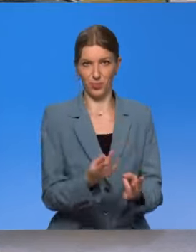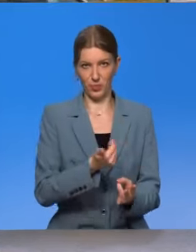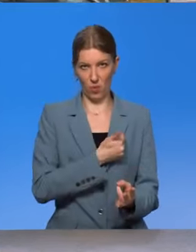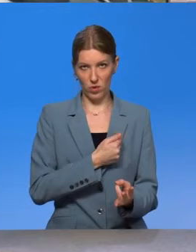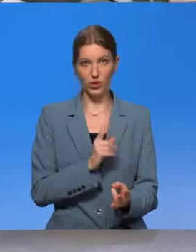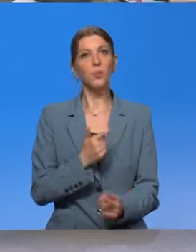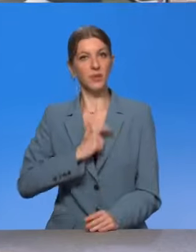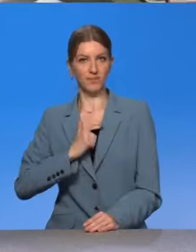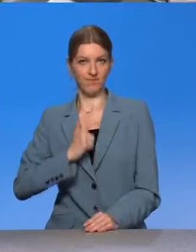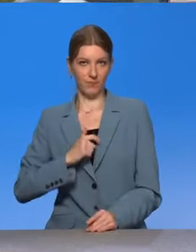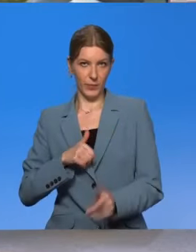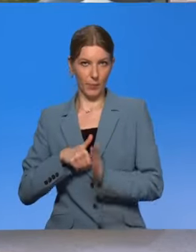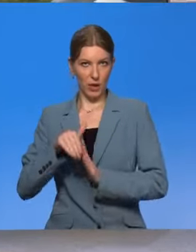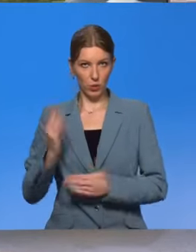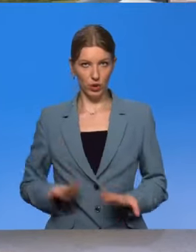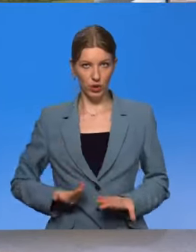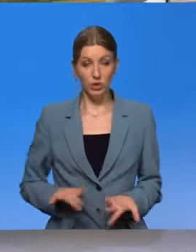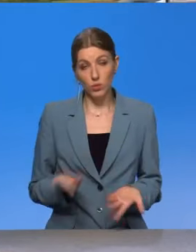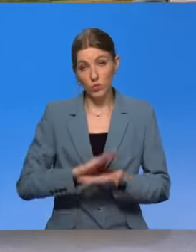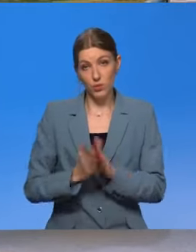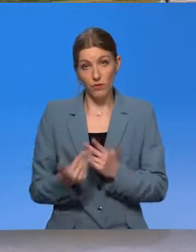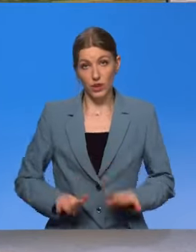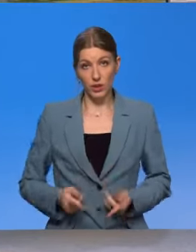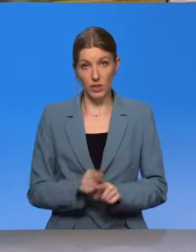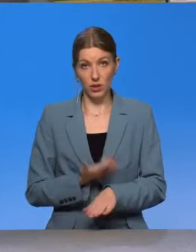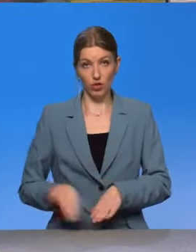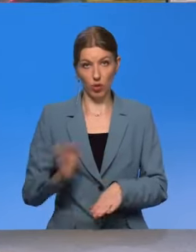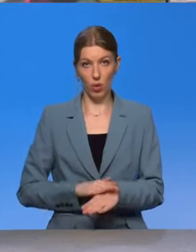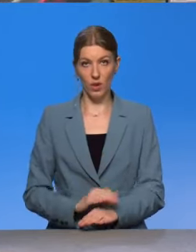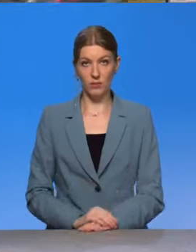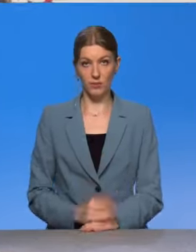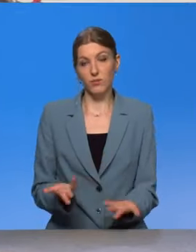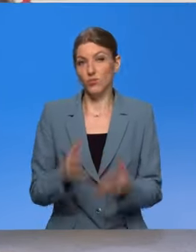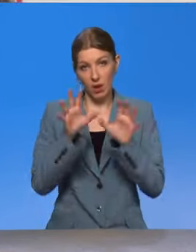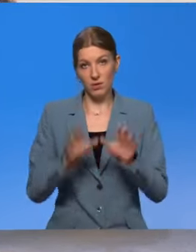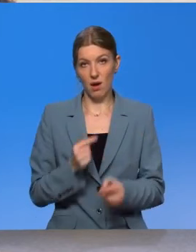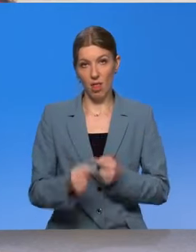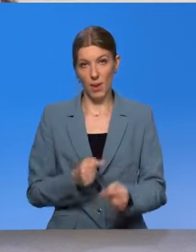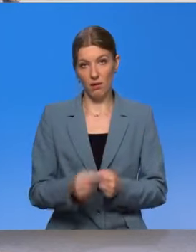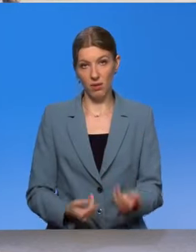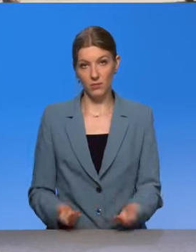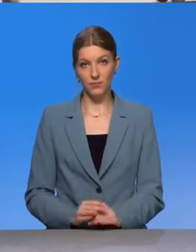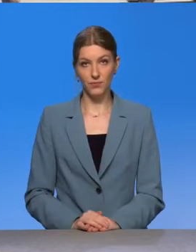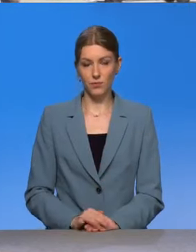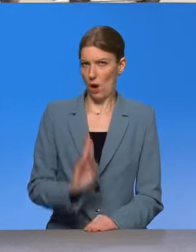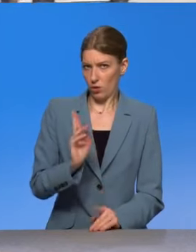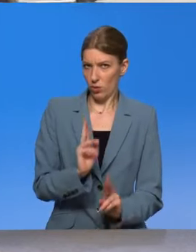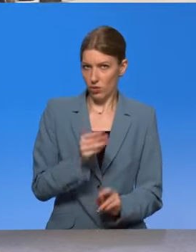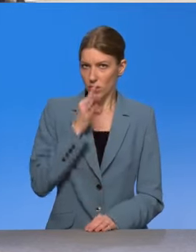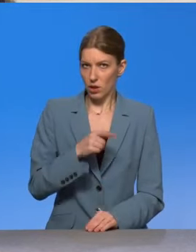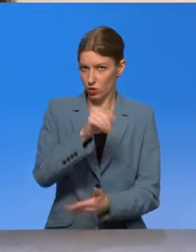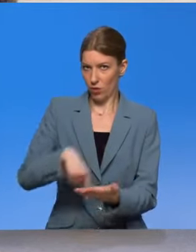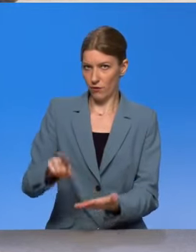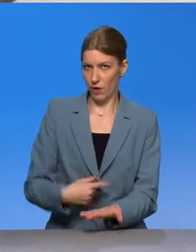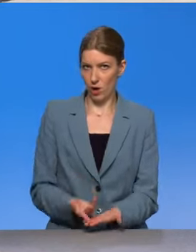лучше. Ну, условия жизни такие тяжелые, это закономерно. Кто вам сказал, что не доверяют? А доверяют?